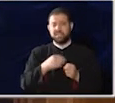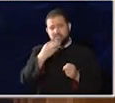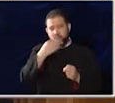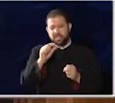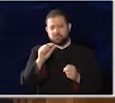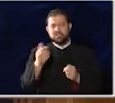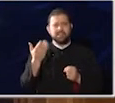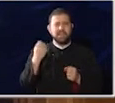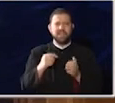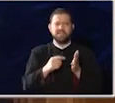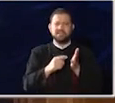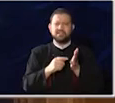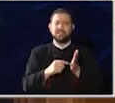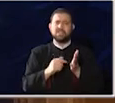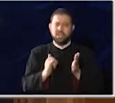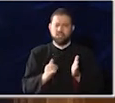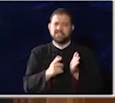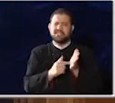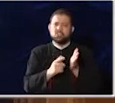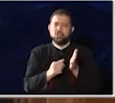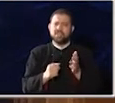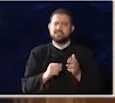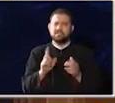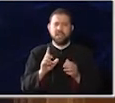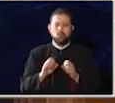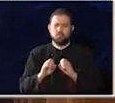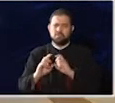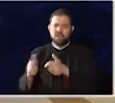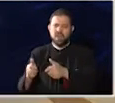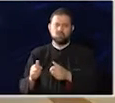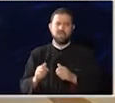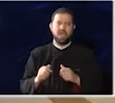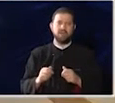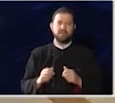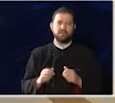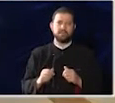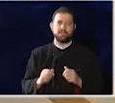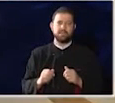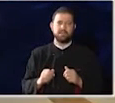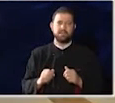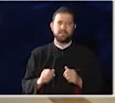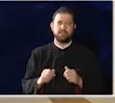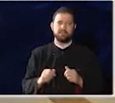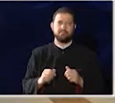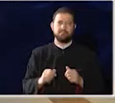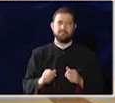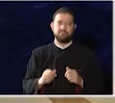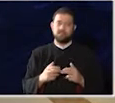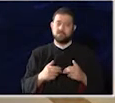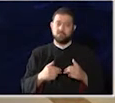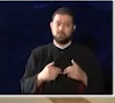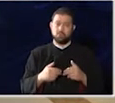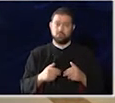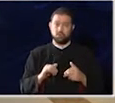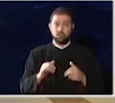lui Dumnezeu de a ne purta suferința, de a nu renunța la ea, deși suntem ispitiți să o facem așa cum și El a